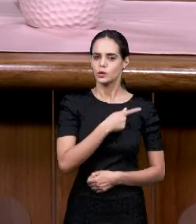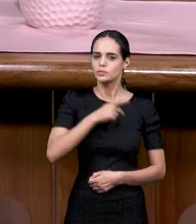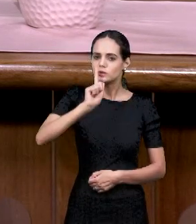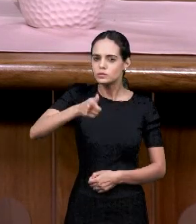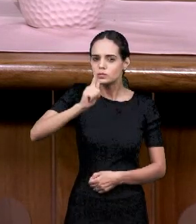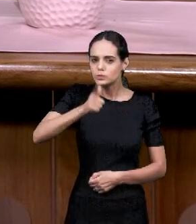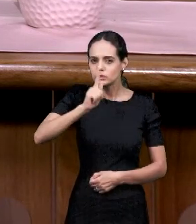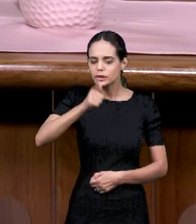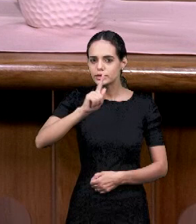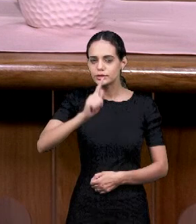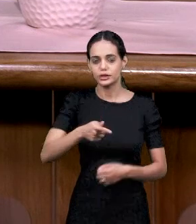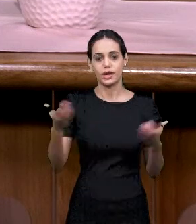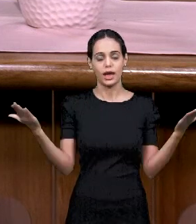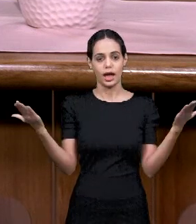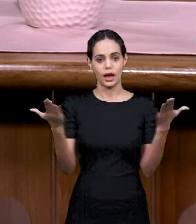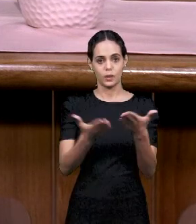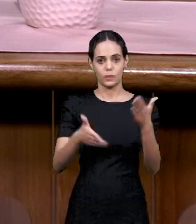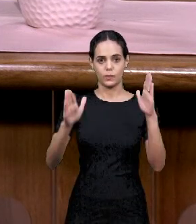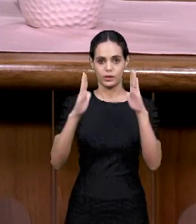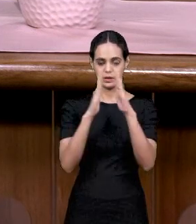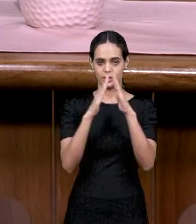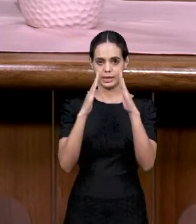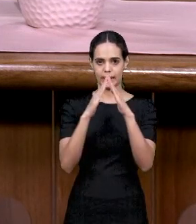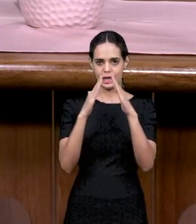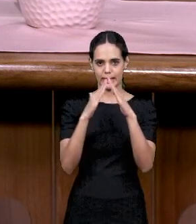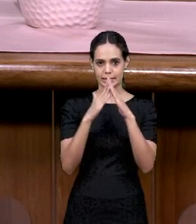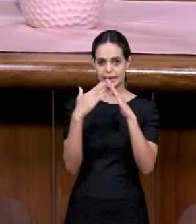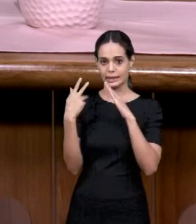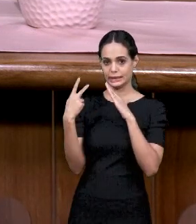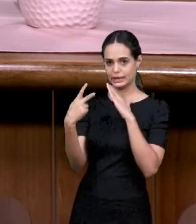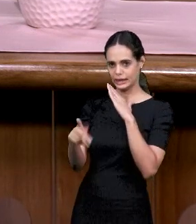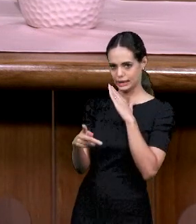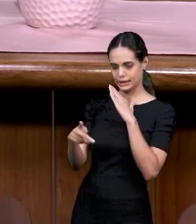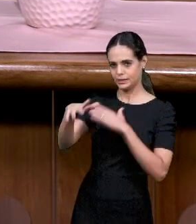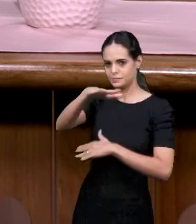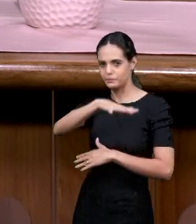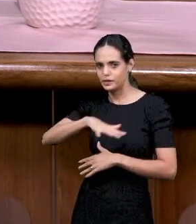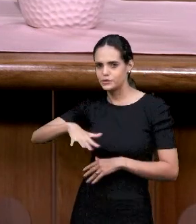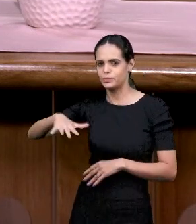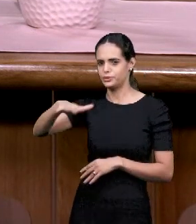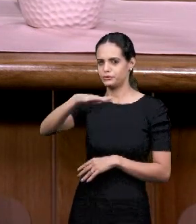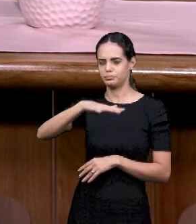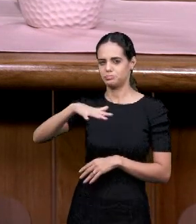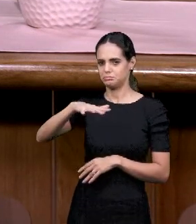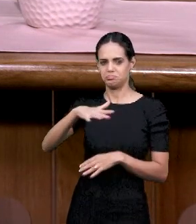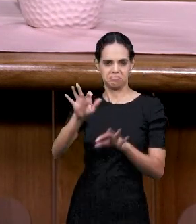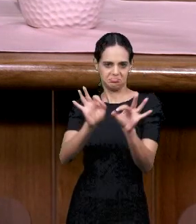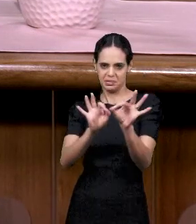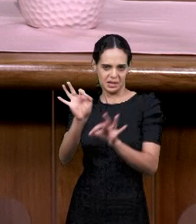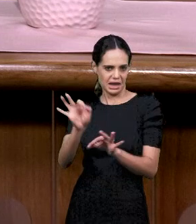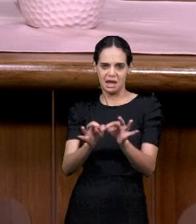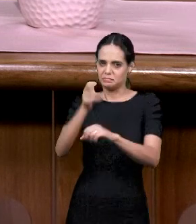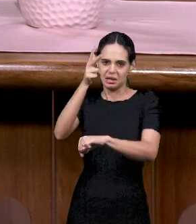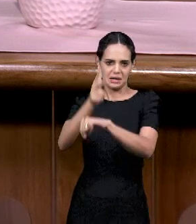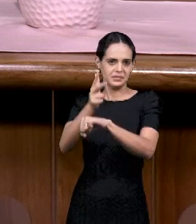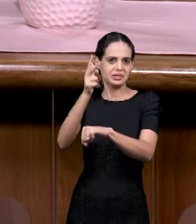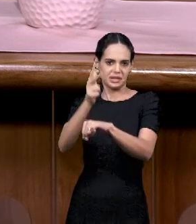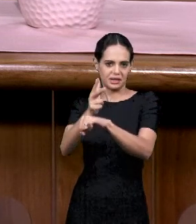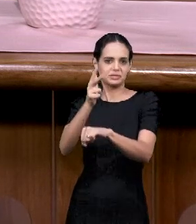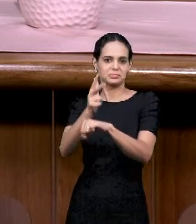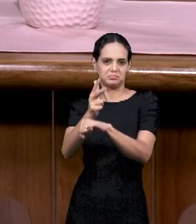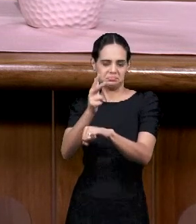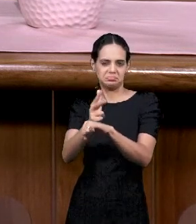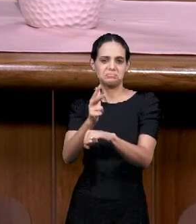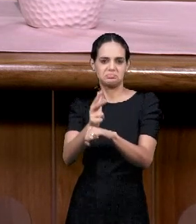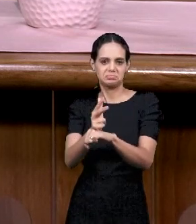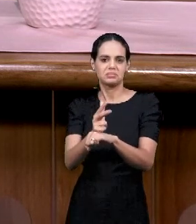Le pasteur Jodechi, il se trouve chez lui dans un studio mobile qu'on a monté chez lui en raison du